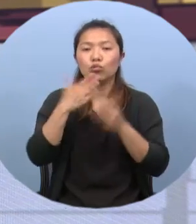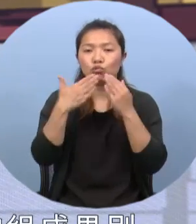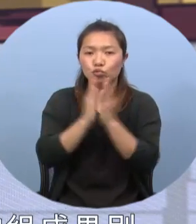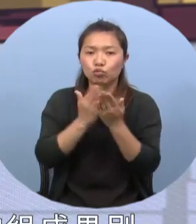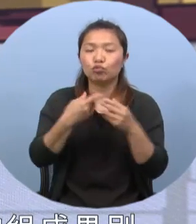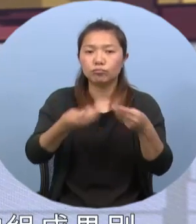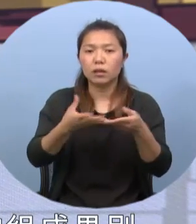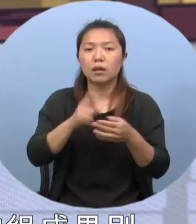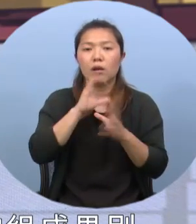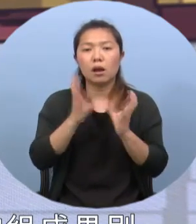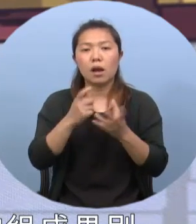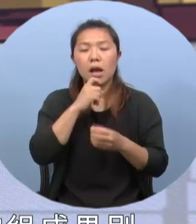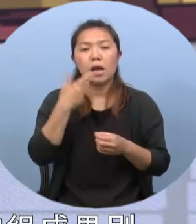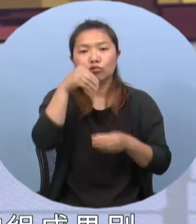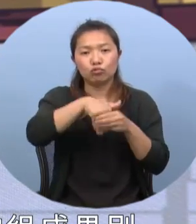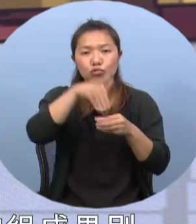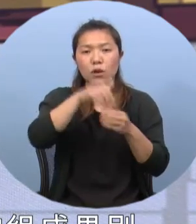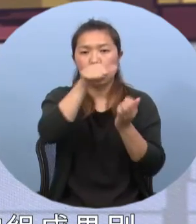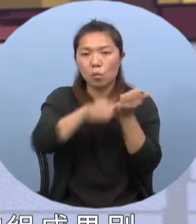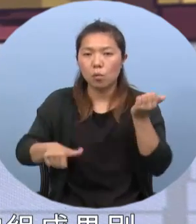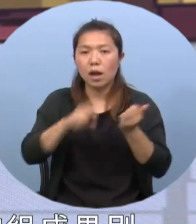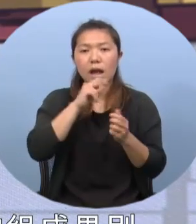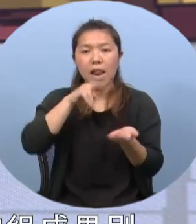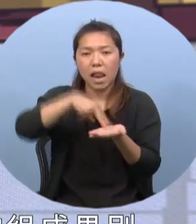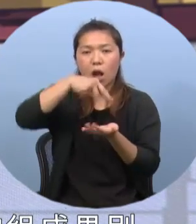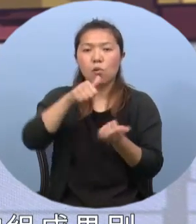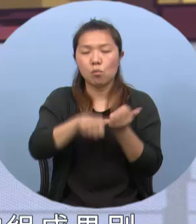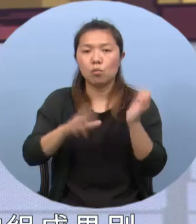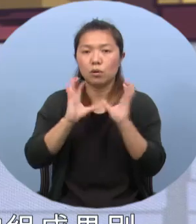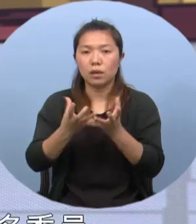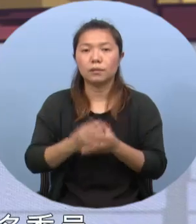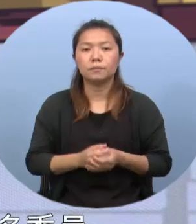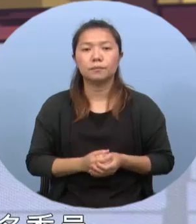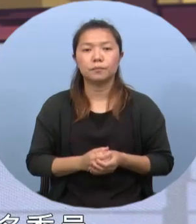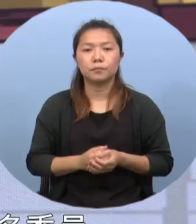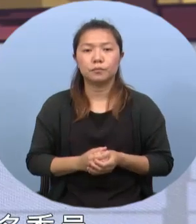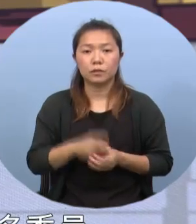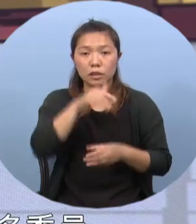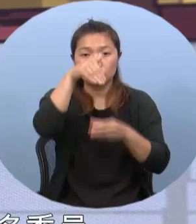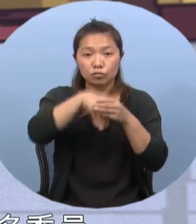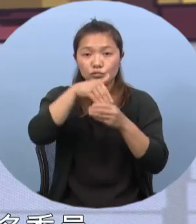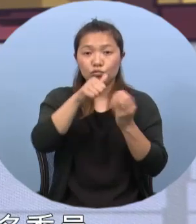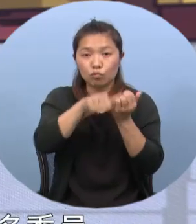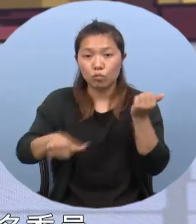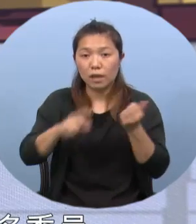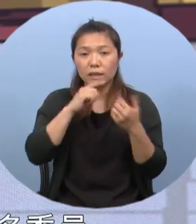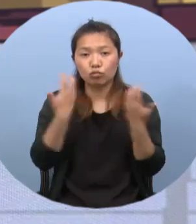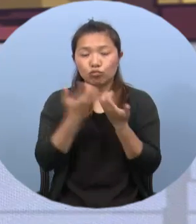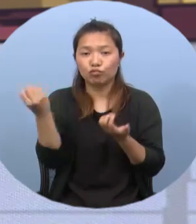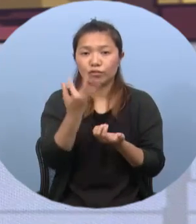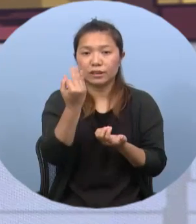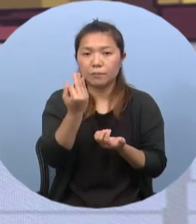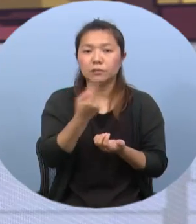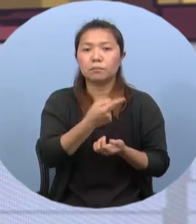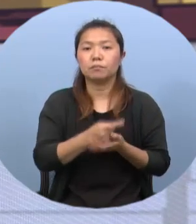界繼續會是選舉委員會和立法會的組成界別，而選舉委員會分組的30位委員